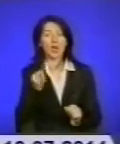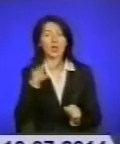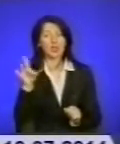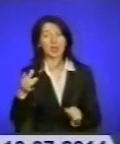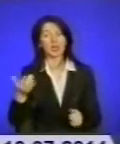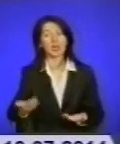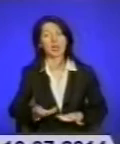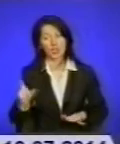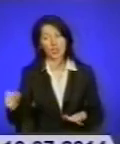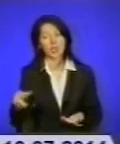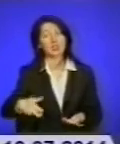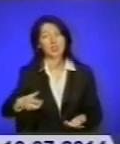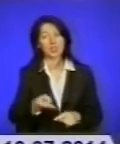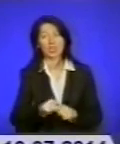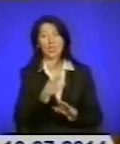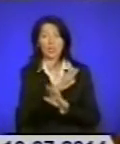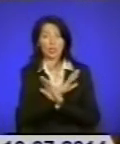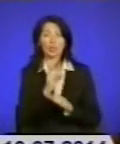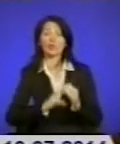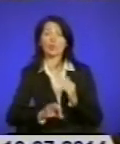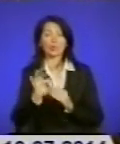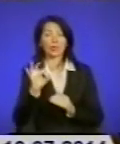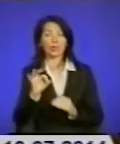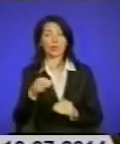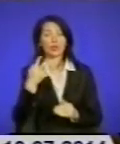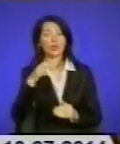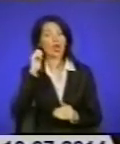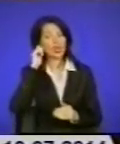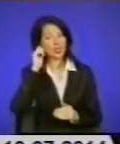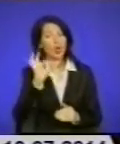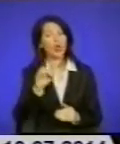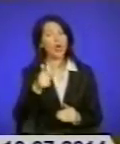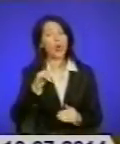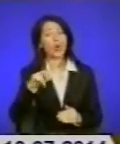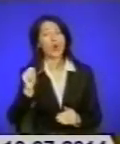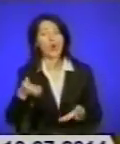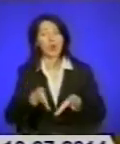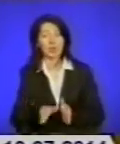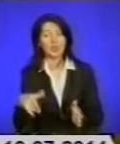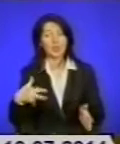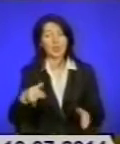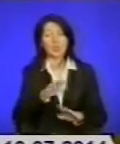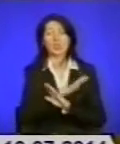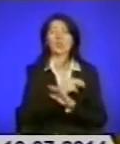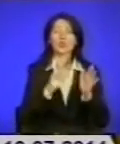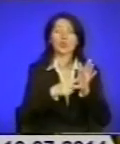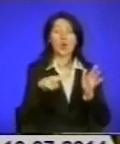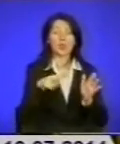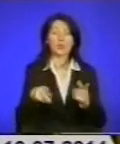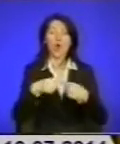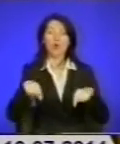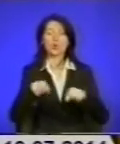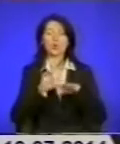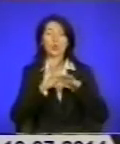на Сході. Подробиці далі. 40-річний Олег Гулько, родом із Заліщиків, загинув 7 липня у зоні